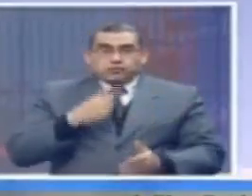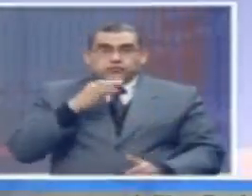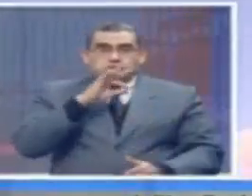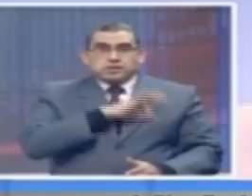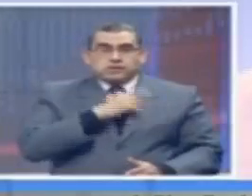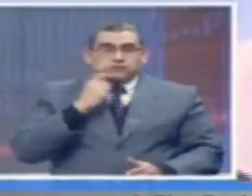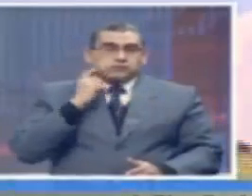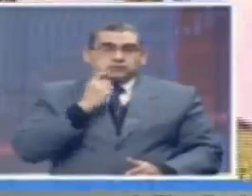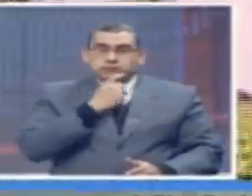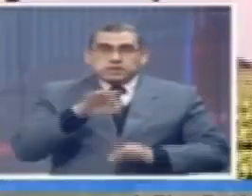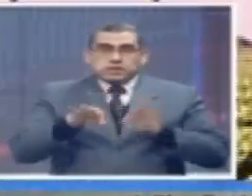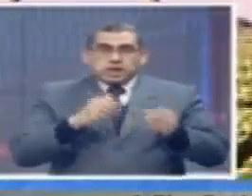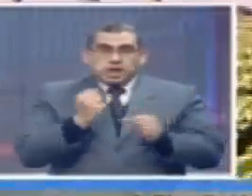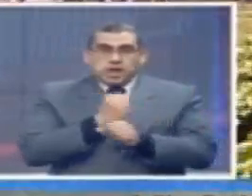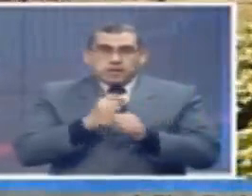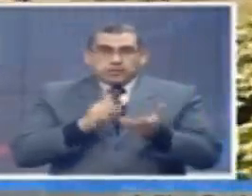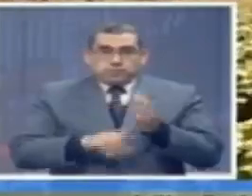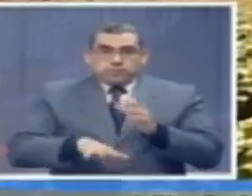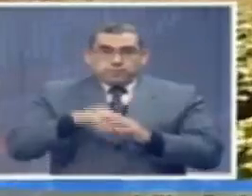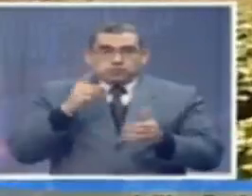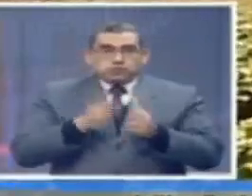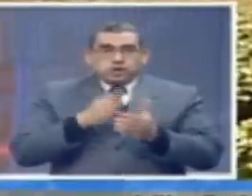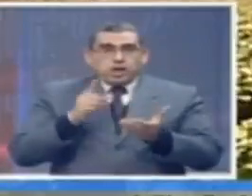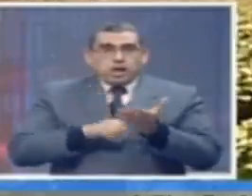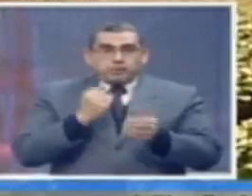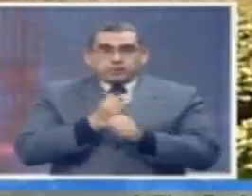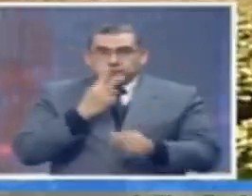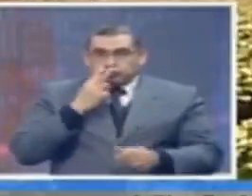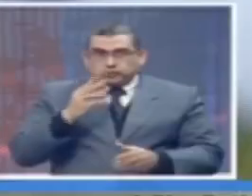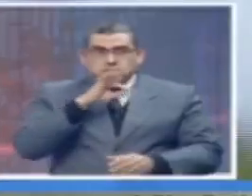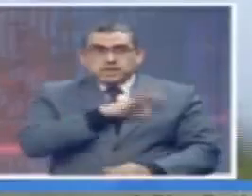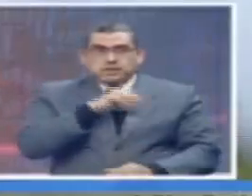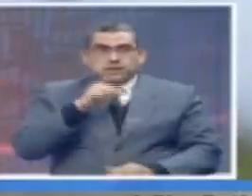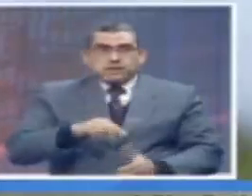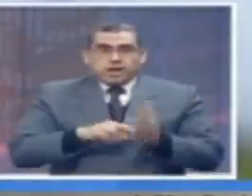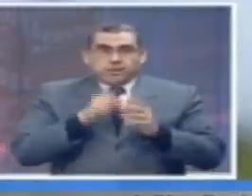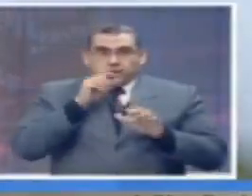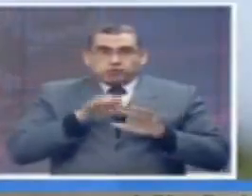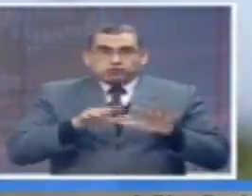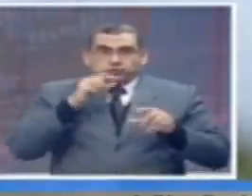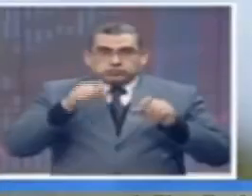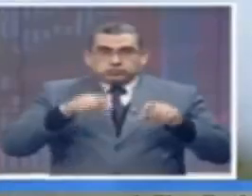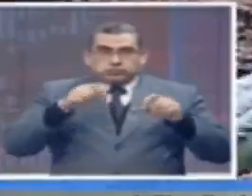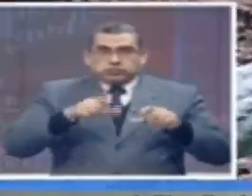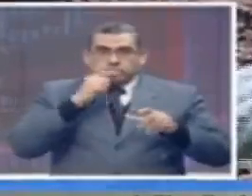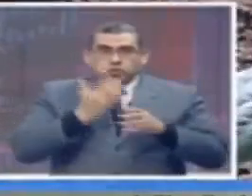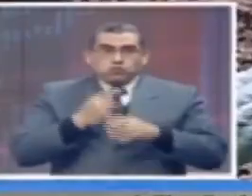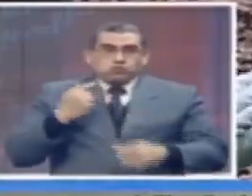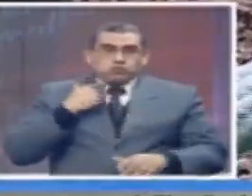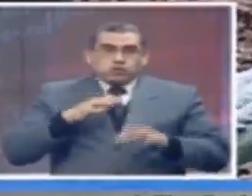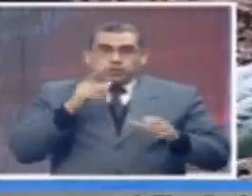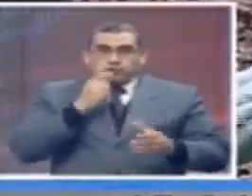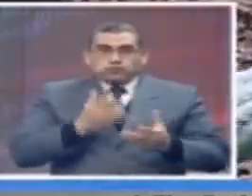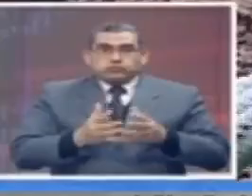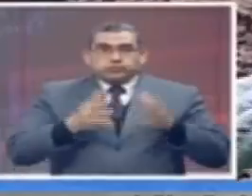لإرادة سياسية تضع المشروع قيد التنفيذ للاستفادة من فوائده، مثل ترشيد استهلاك المياه